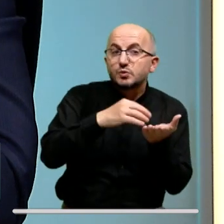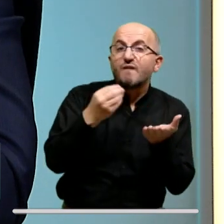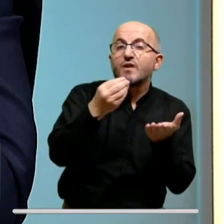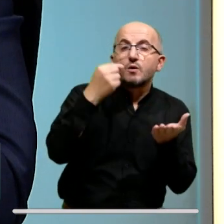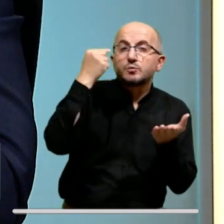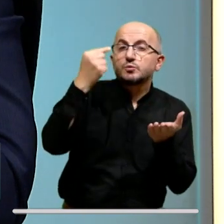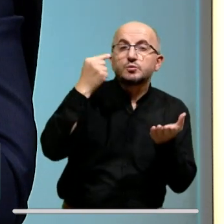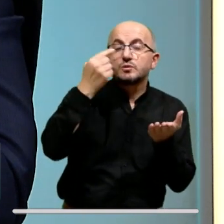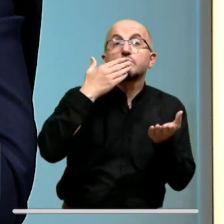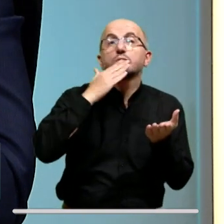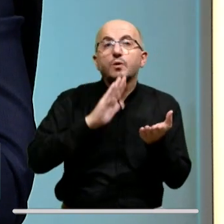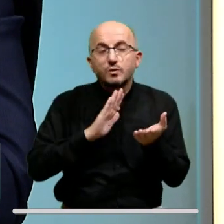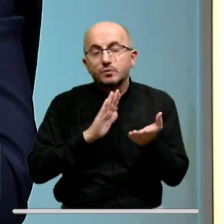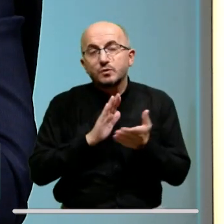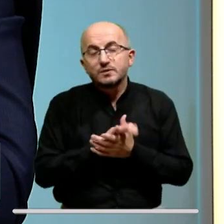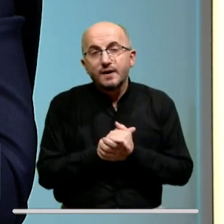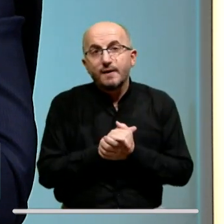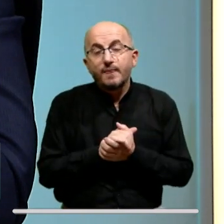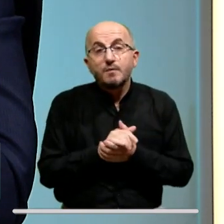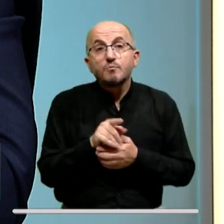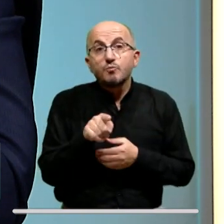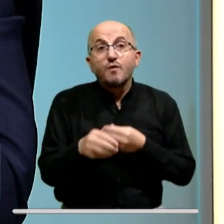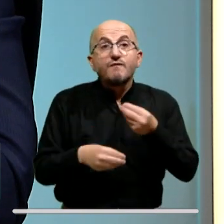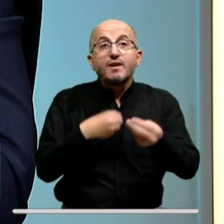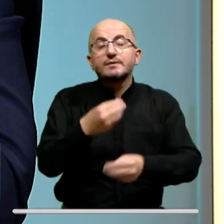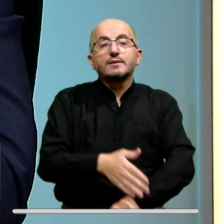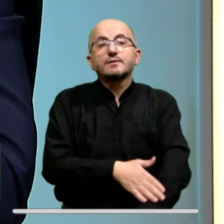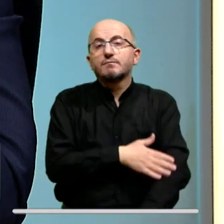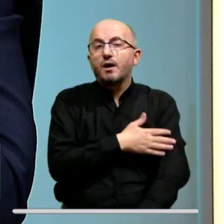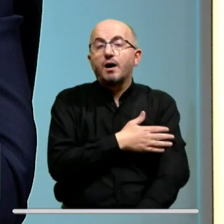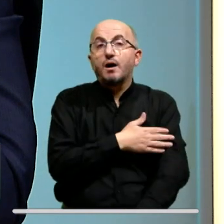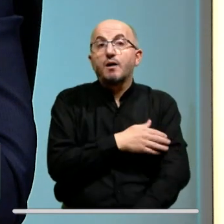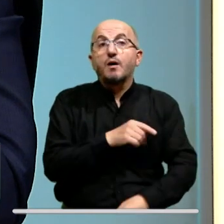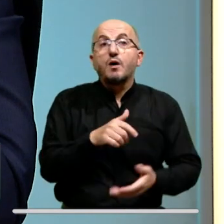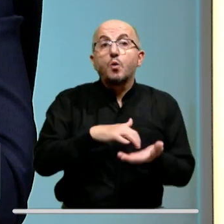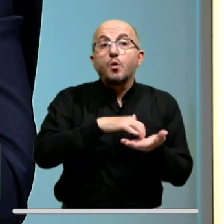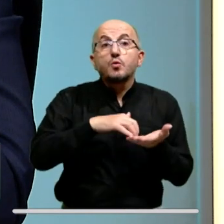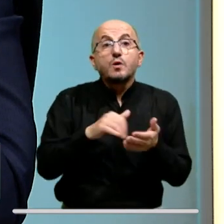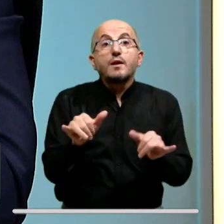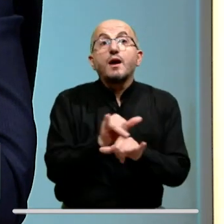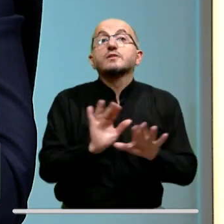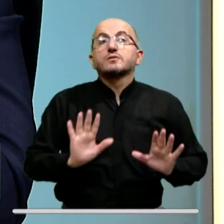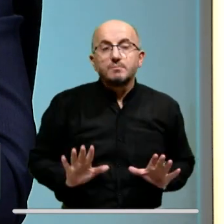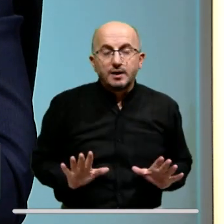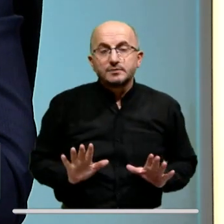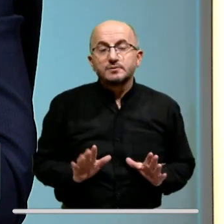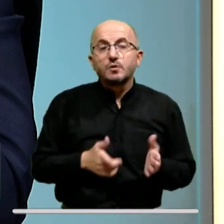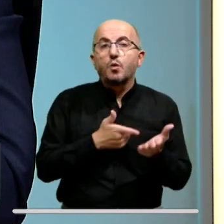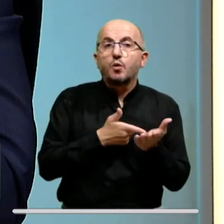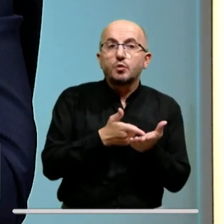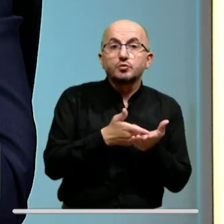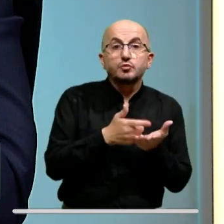da zekat veriyorum diye herhangi bir niyeti yoksa, bu verdikleri sadakadır. Bunlar öşür yerine geçmez. Öşürünü